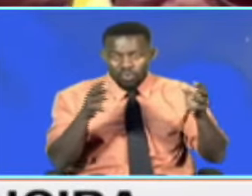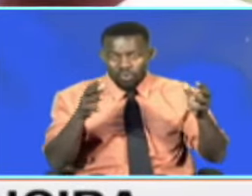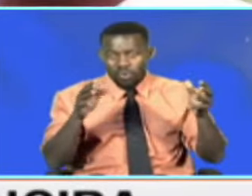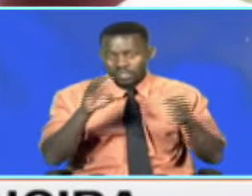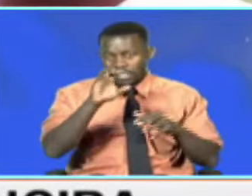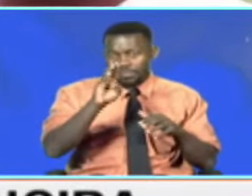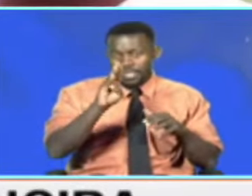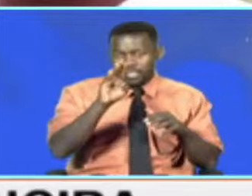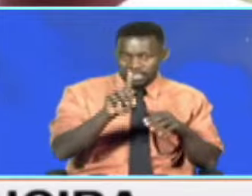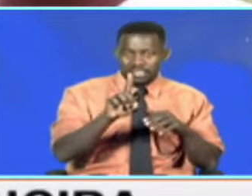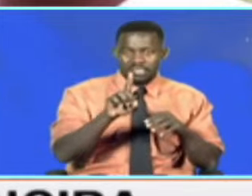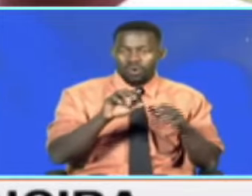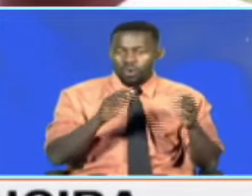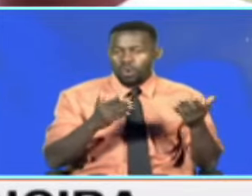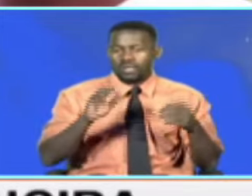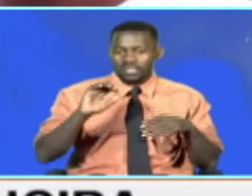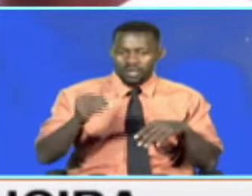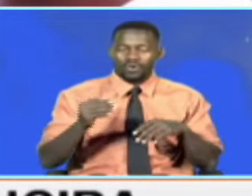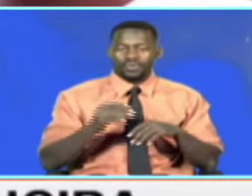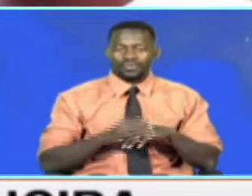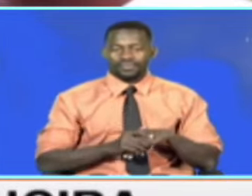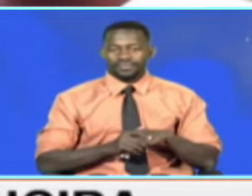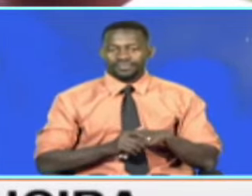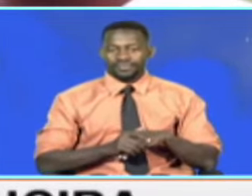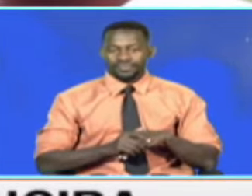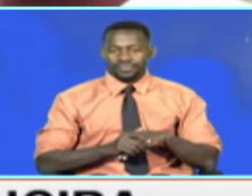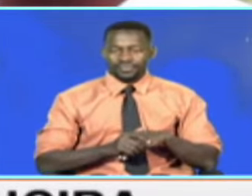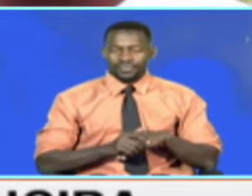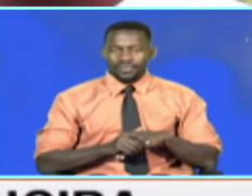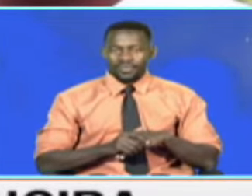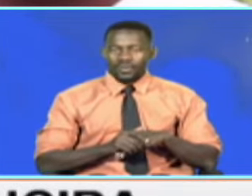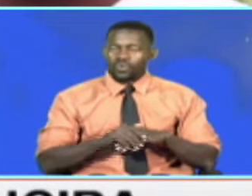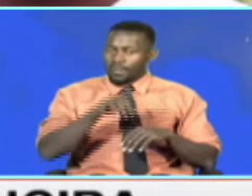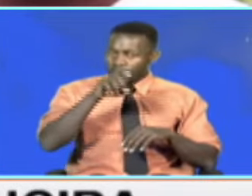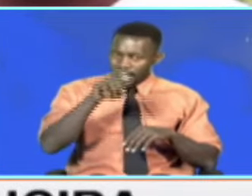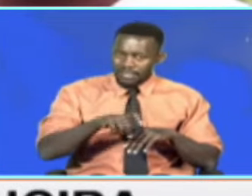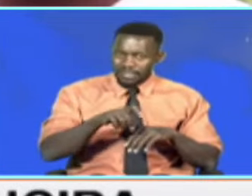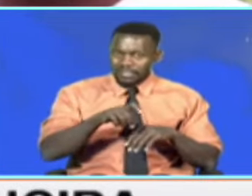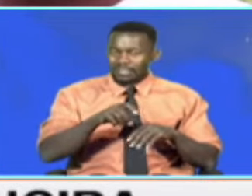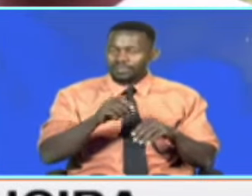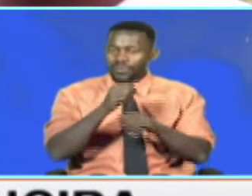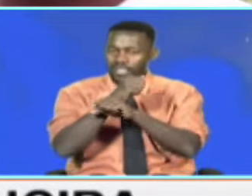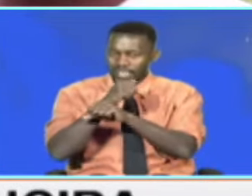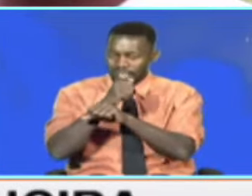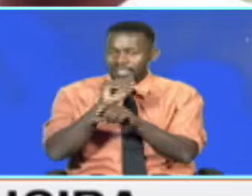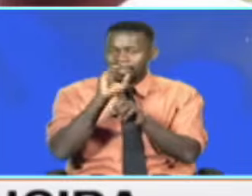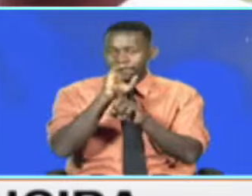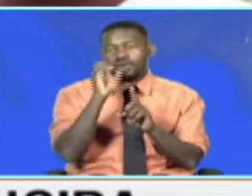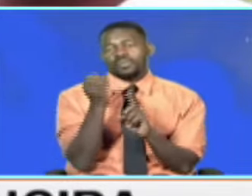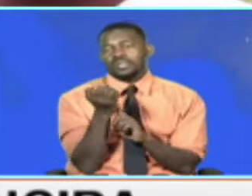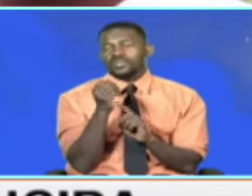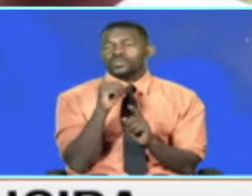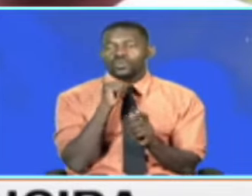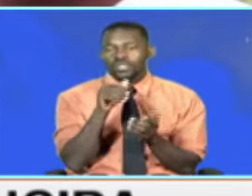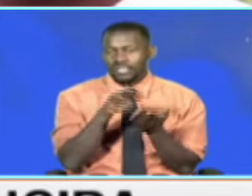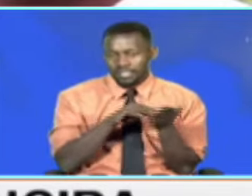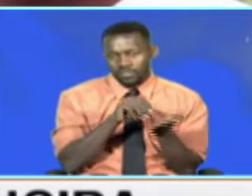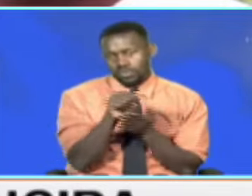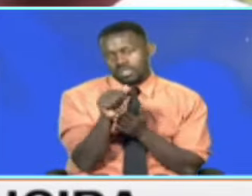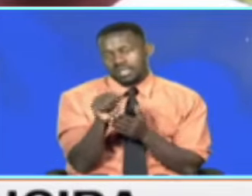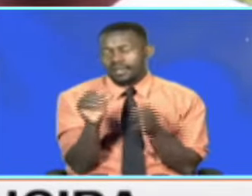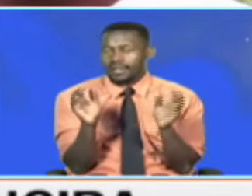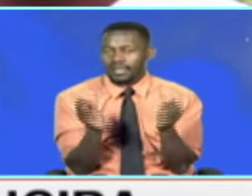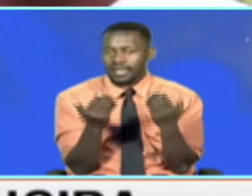CBD. We can't live without this environment, so we have to take care of the environment. So after this, I added the Gen Zs, we